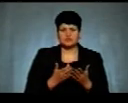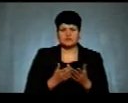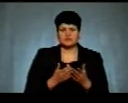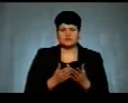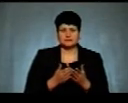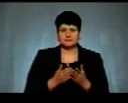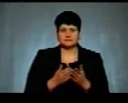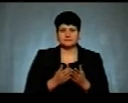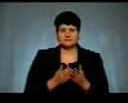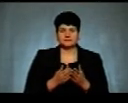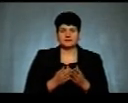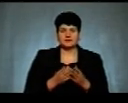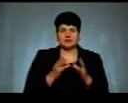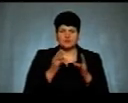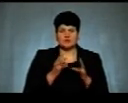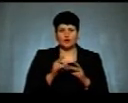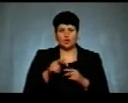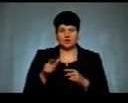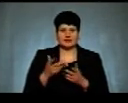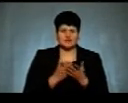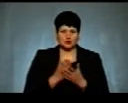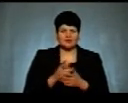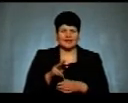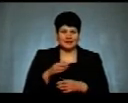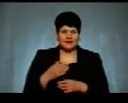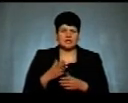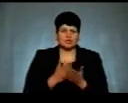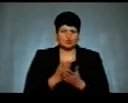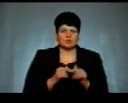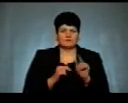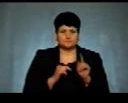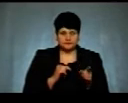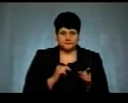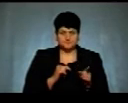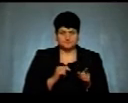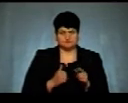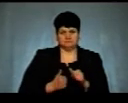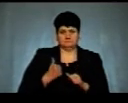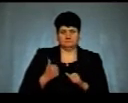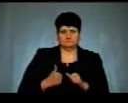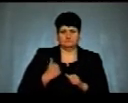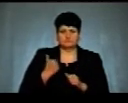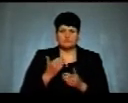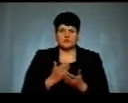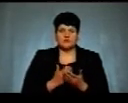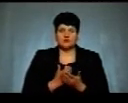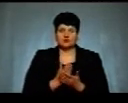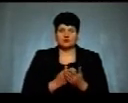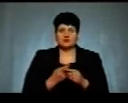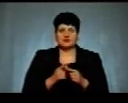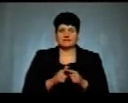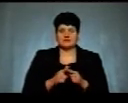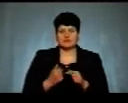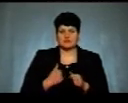романтична. І люди, які служили, служать в цих частинах, пишаються службою в цих родах військ.